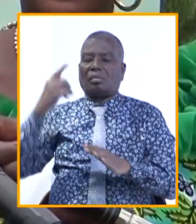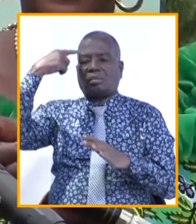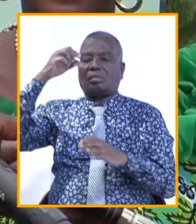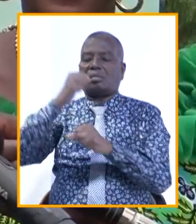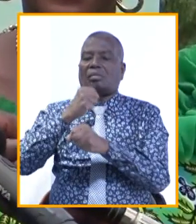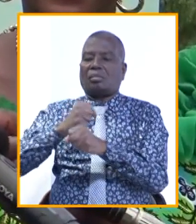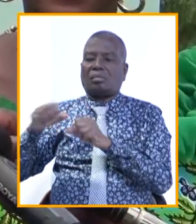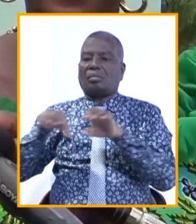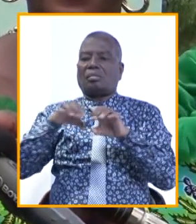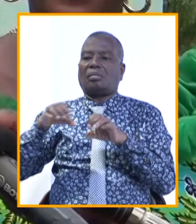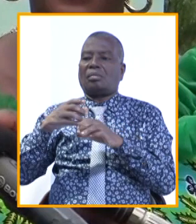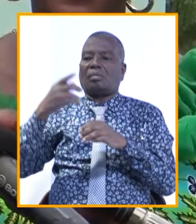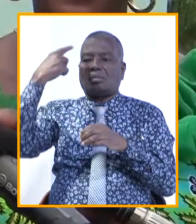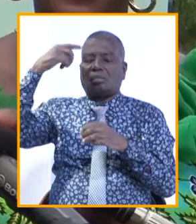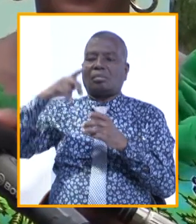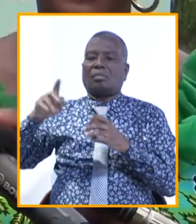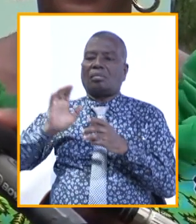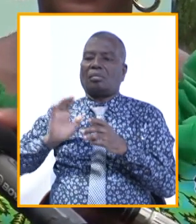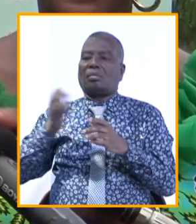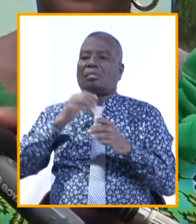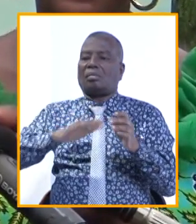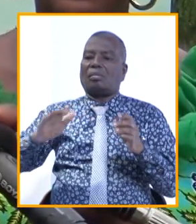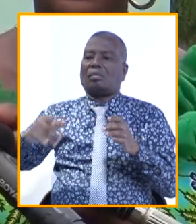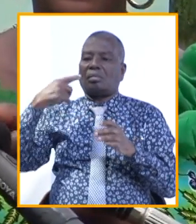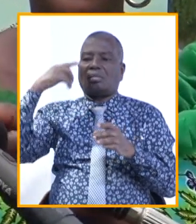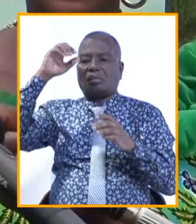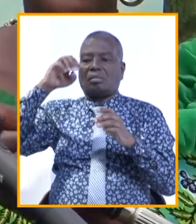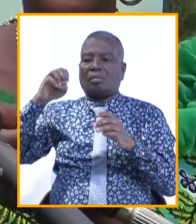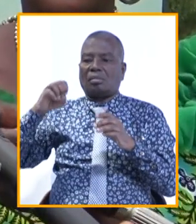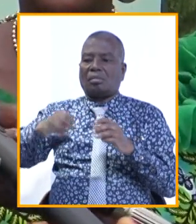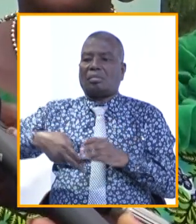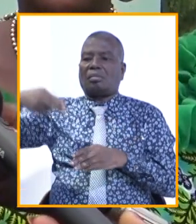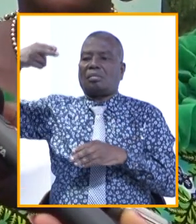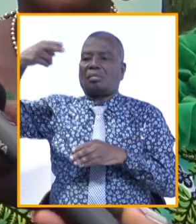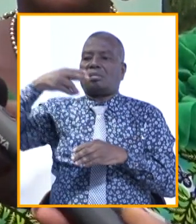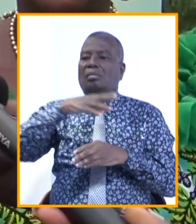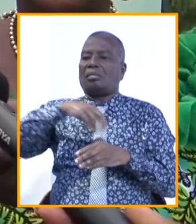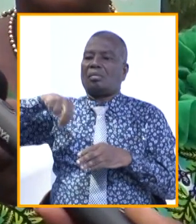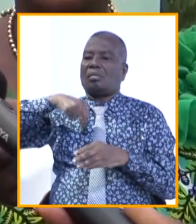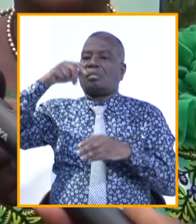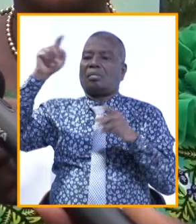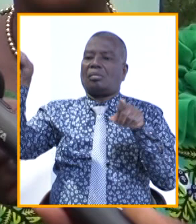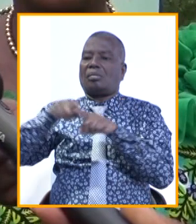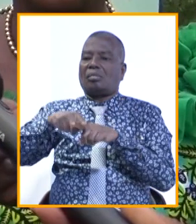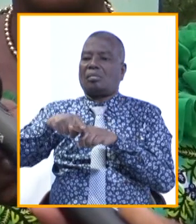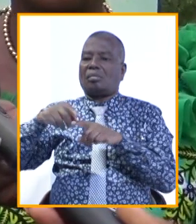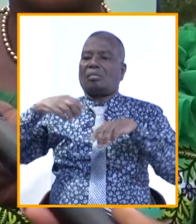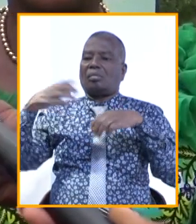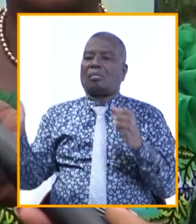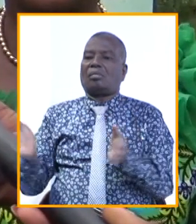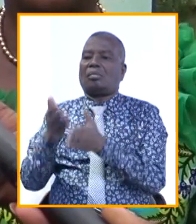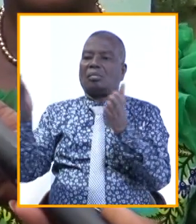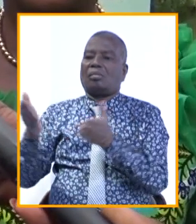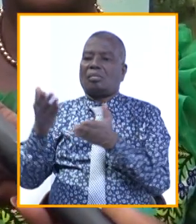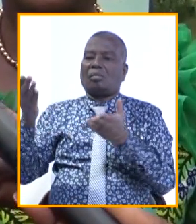qu'ils abattent, pour que nos enfants puissent être à la hauteur. Il faut également encourager les parents